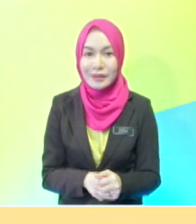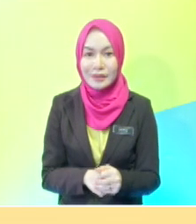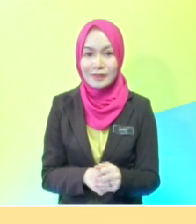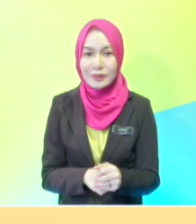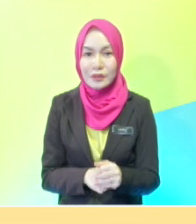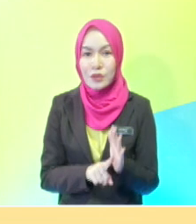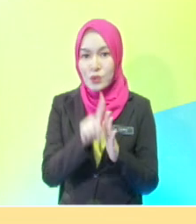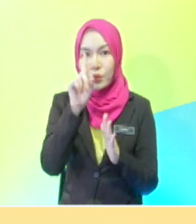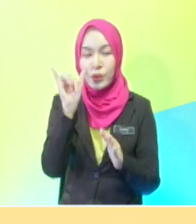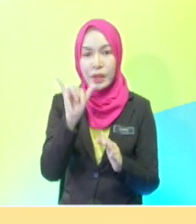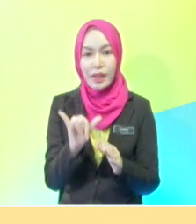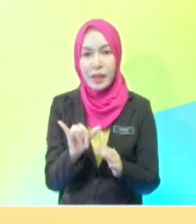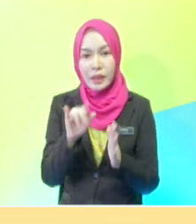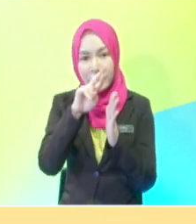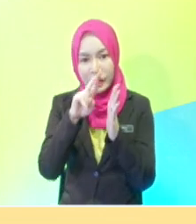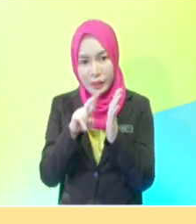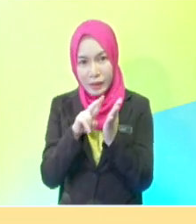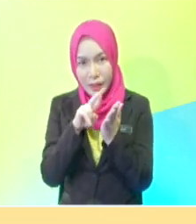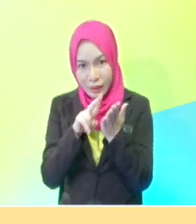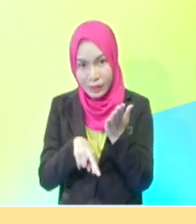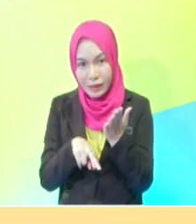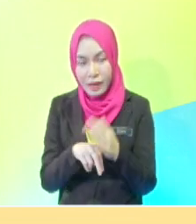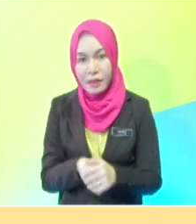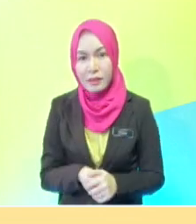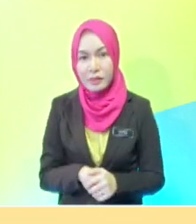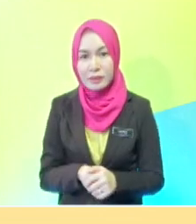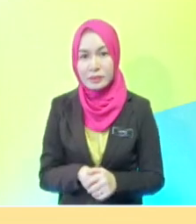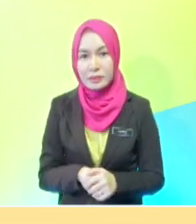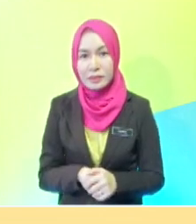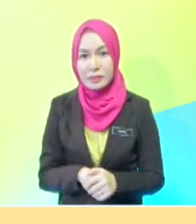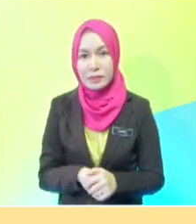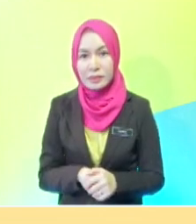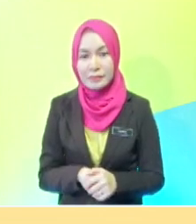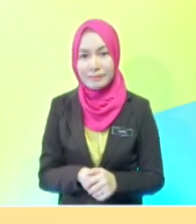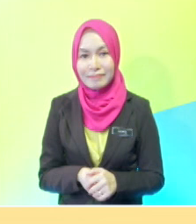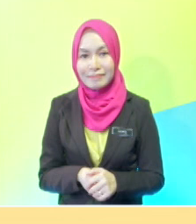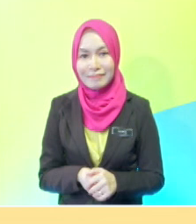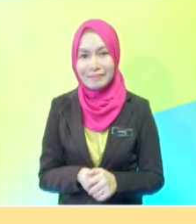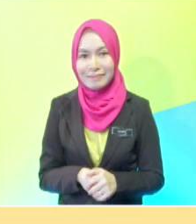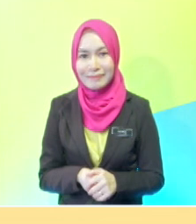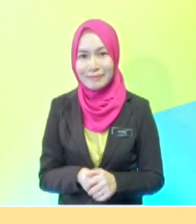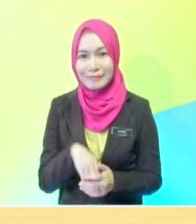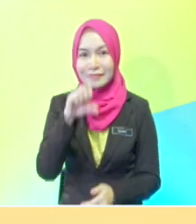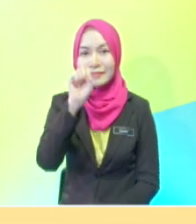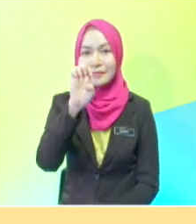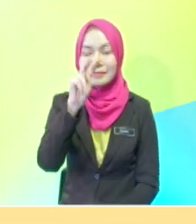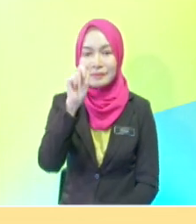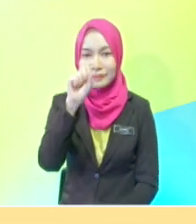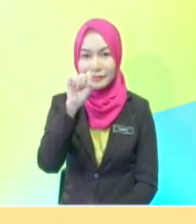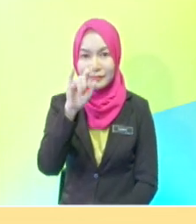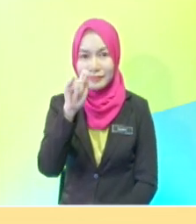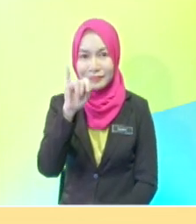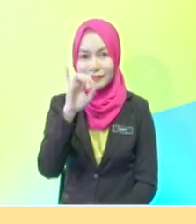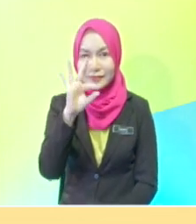suhu dan yang indah kalau dia rendah dia dia jadi sensitif dia jadi tak tak cantik lah macam dalam gambar